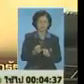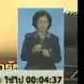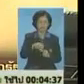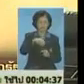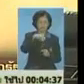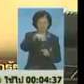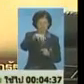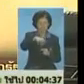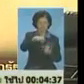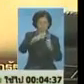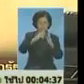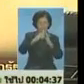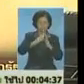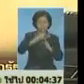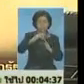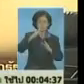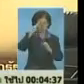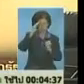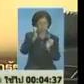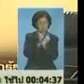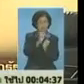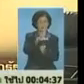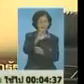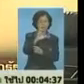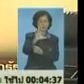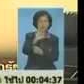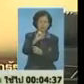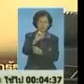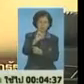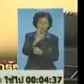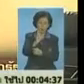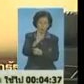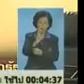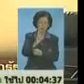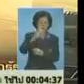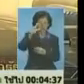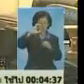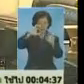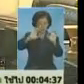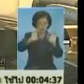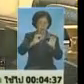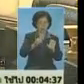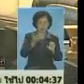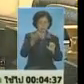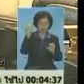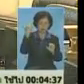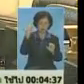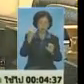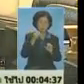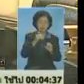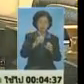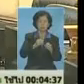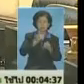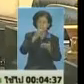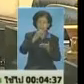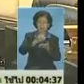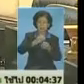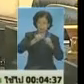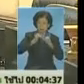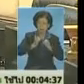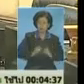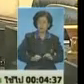านีตำรวจ396โรงพักที่รัฐบาลสมัยท่านได้นำเกินการอนุมัติและ